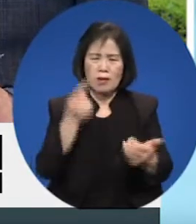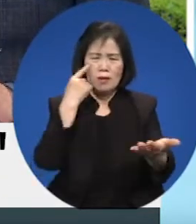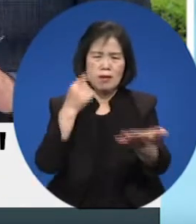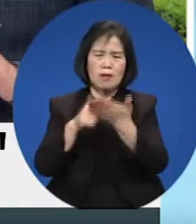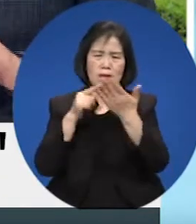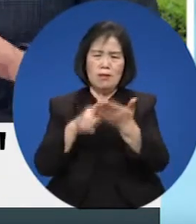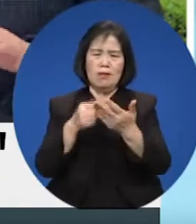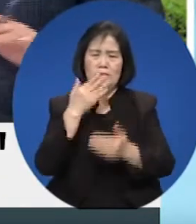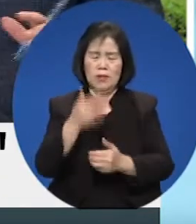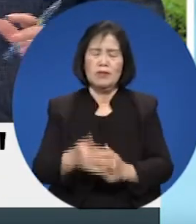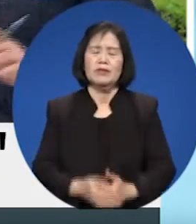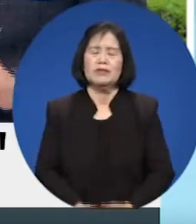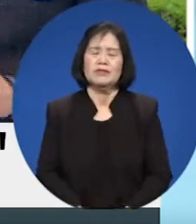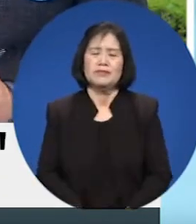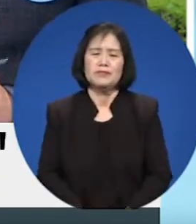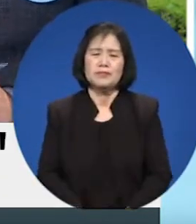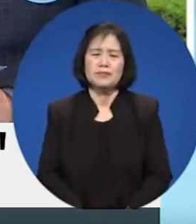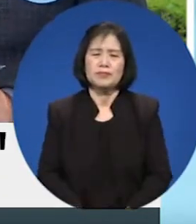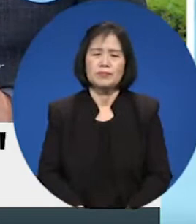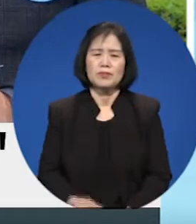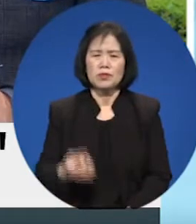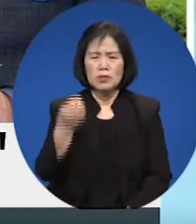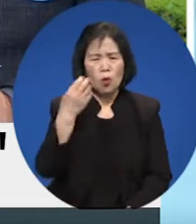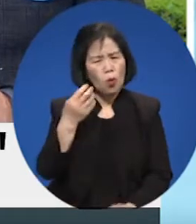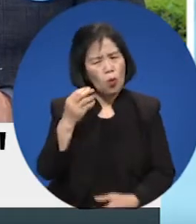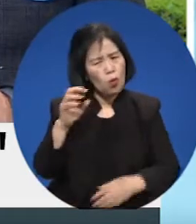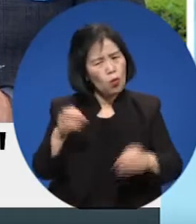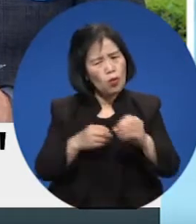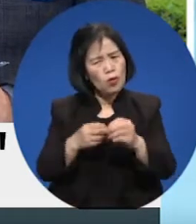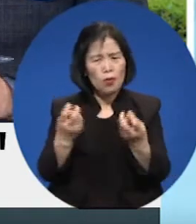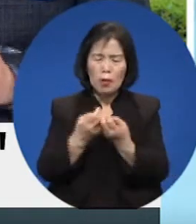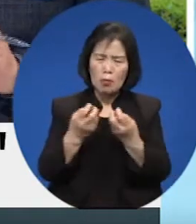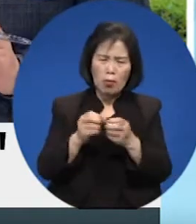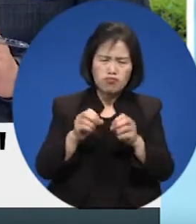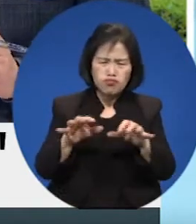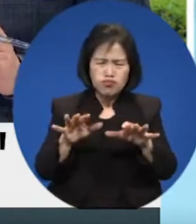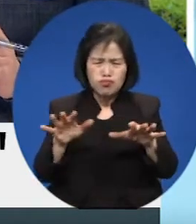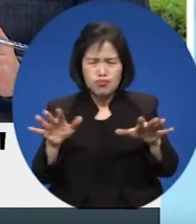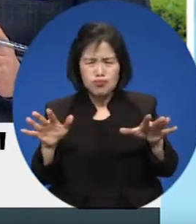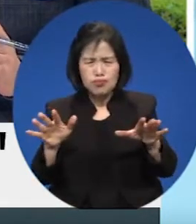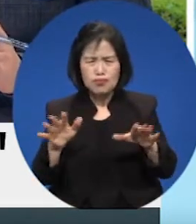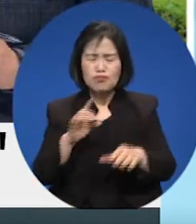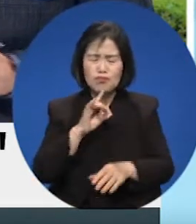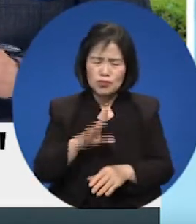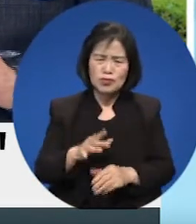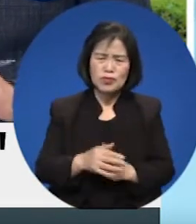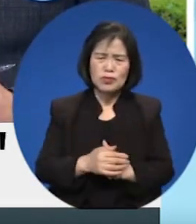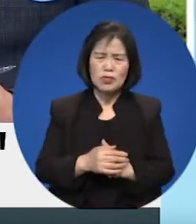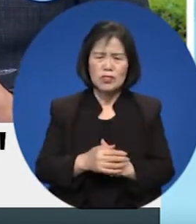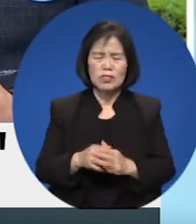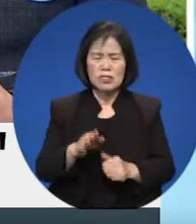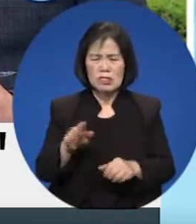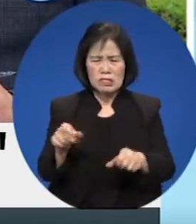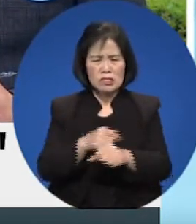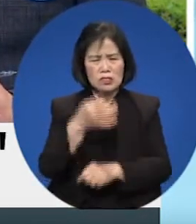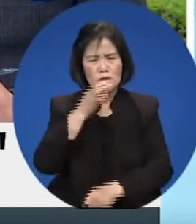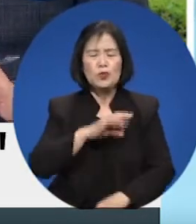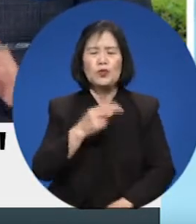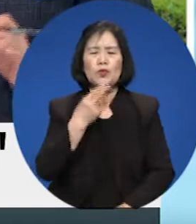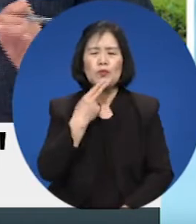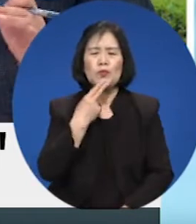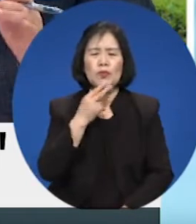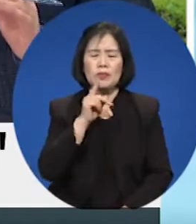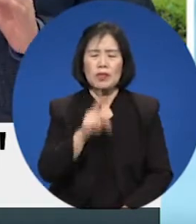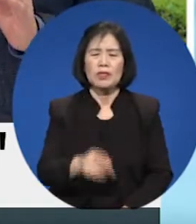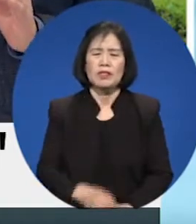이상하게 이것을 고치고 있다 왜 그런지 모르지만 이거는 어 진짜로 효율적 1 수사는 아닌 것 같다 그래서